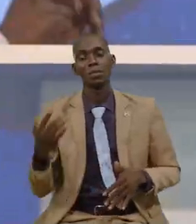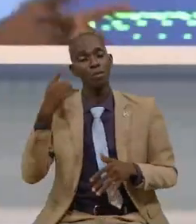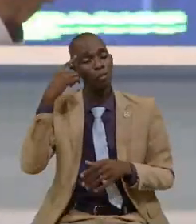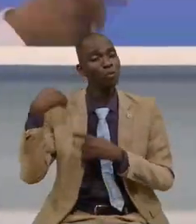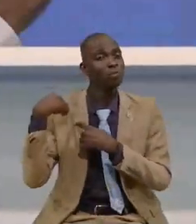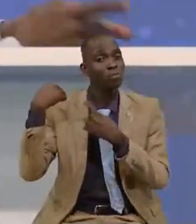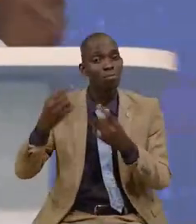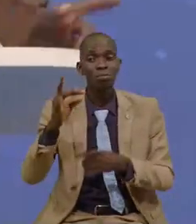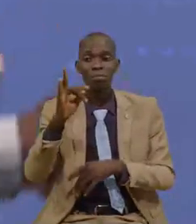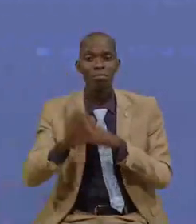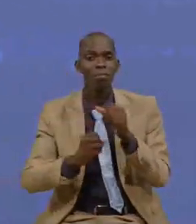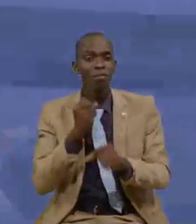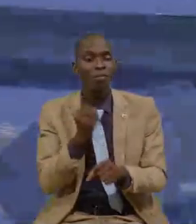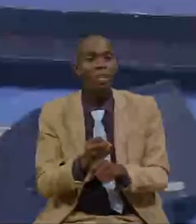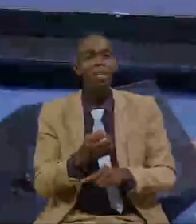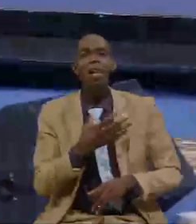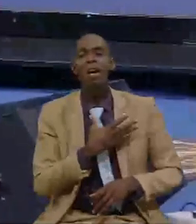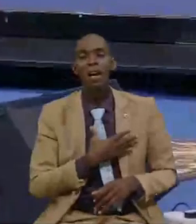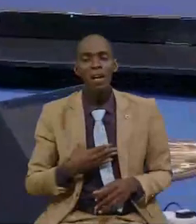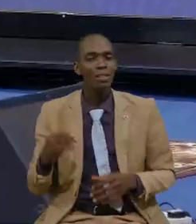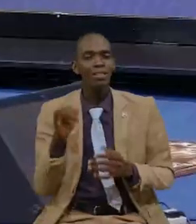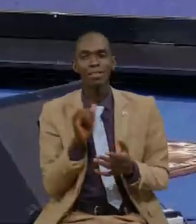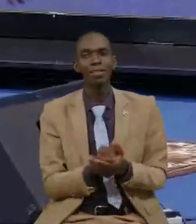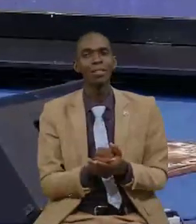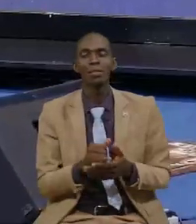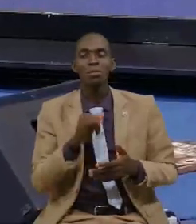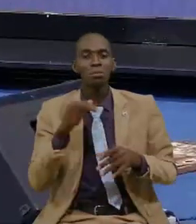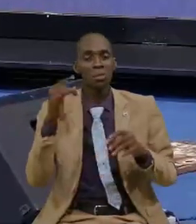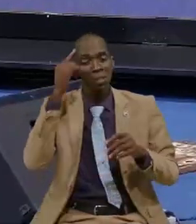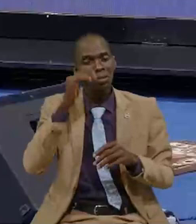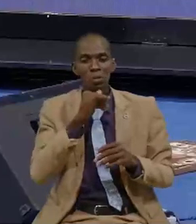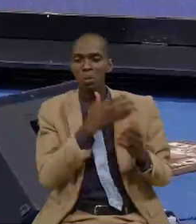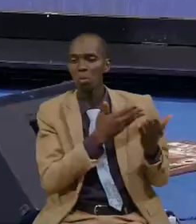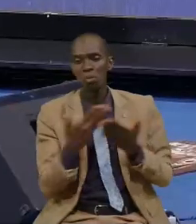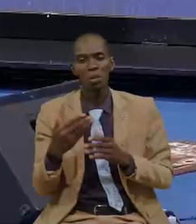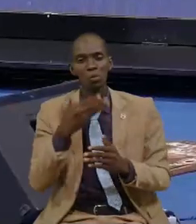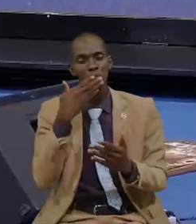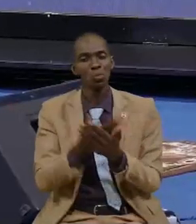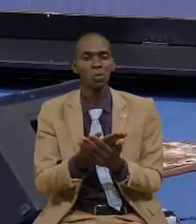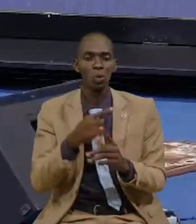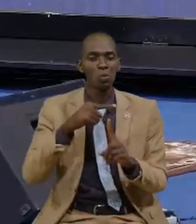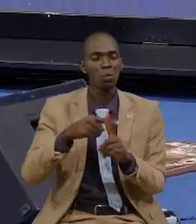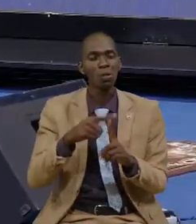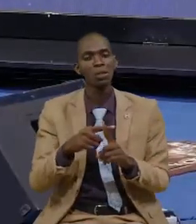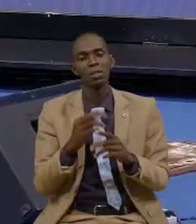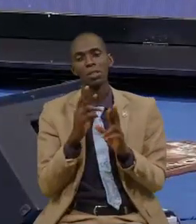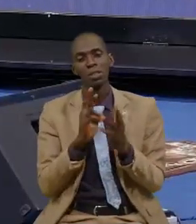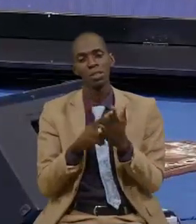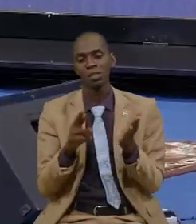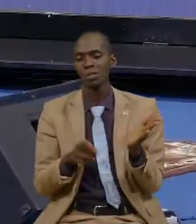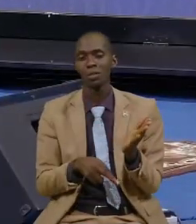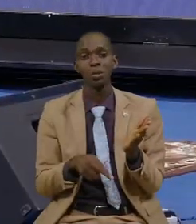disait 18 ans. Et la chose n'a pas porté aucun résultat positif. Gloire à